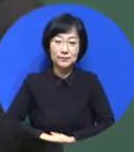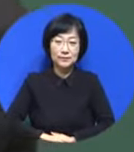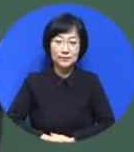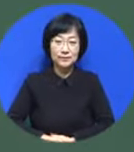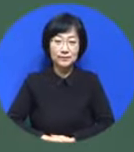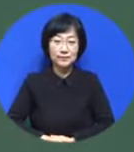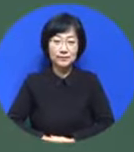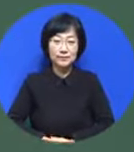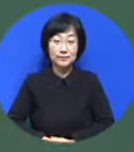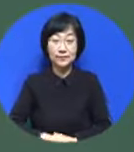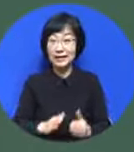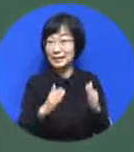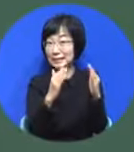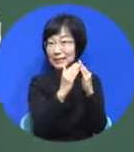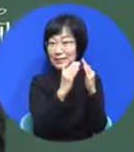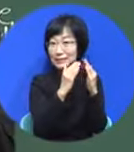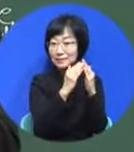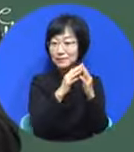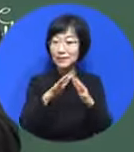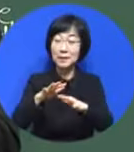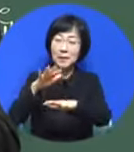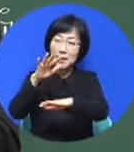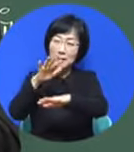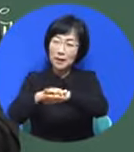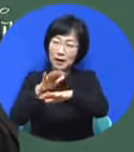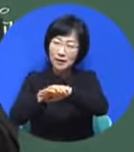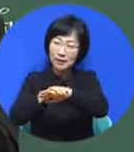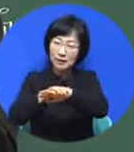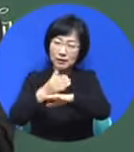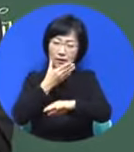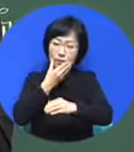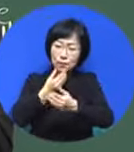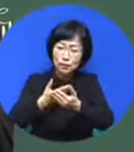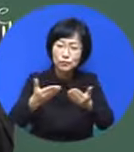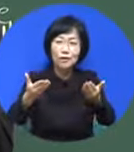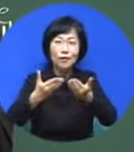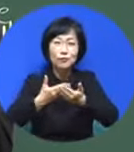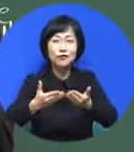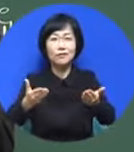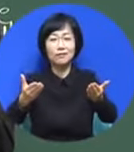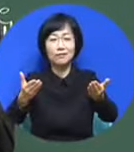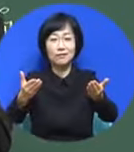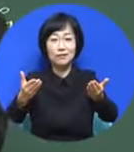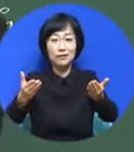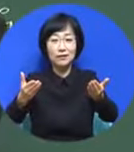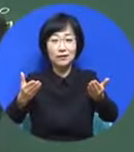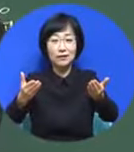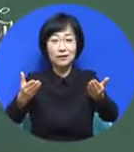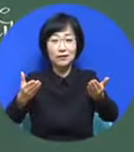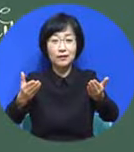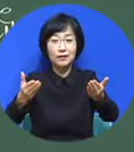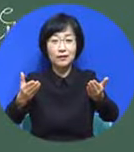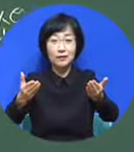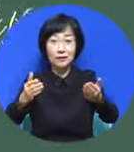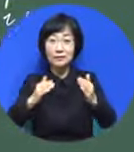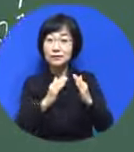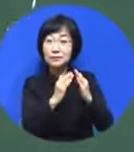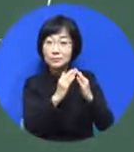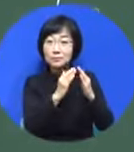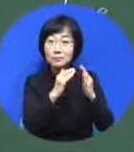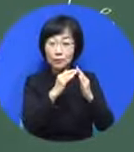자, 집과 밭에 복을 내리라. Both in the house and in the field, the Lord blessed. 집이, 집은 우리가 사는